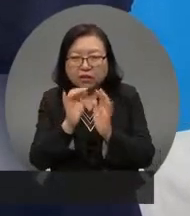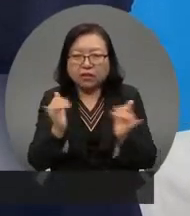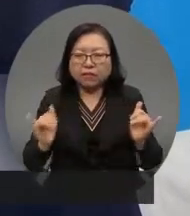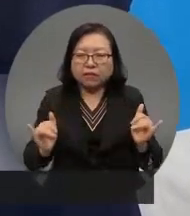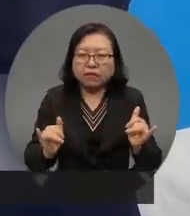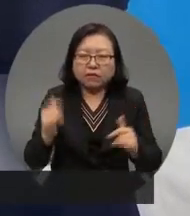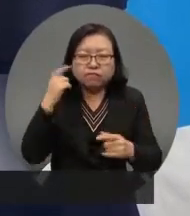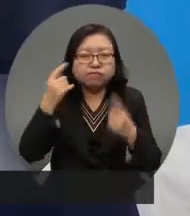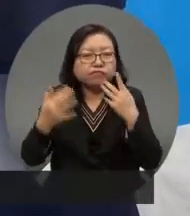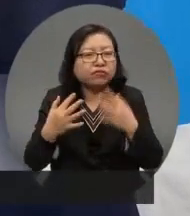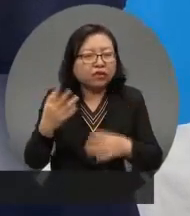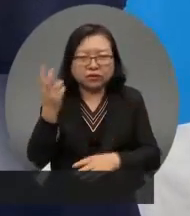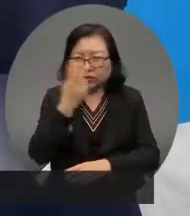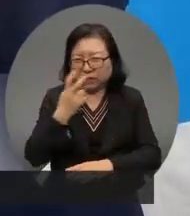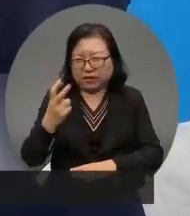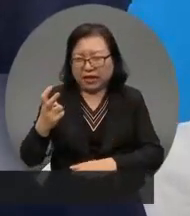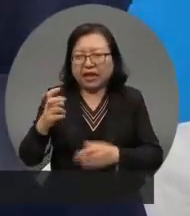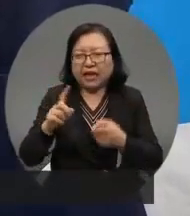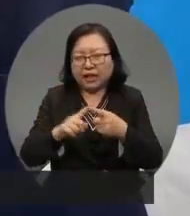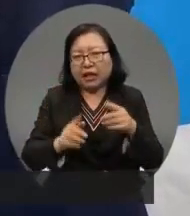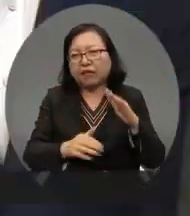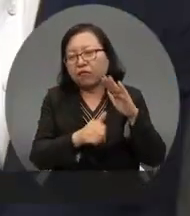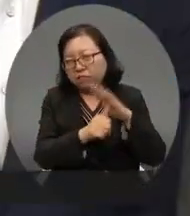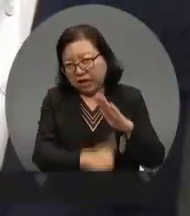여론조사의 높은 벽을 넘지 못했습니다.